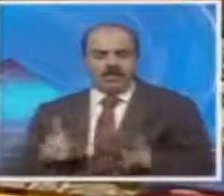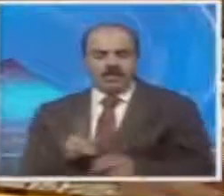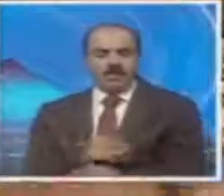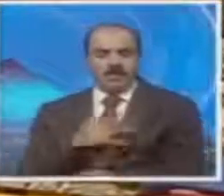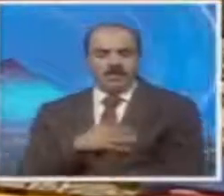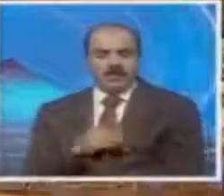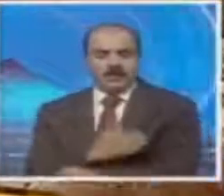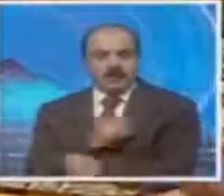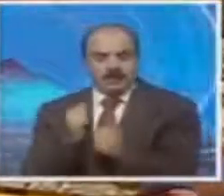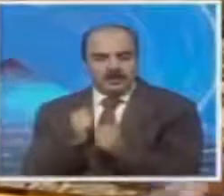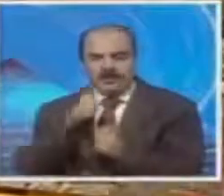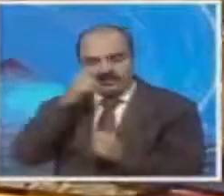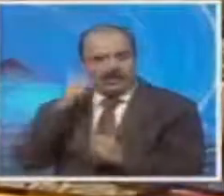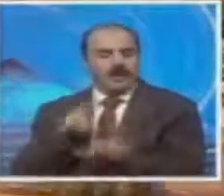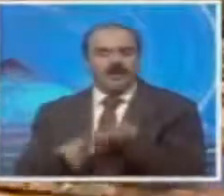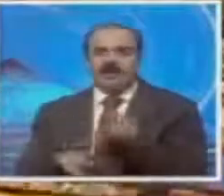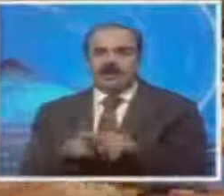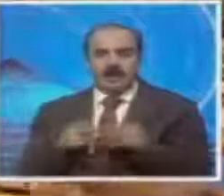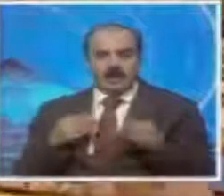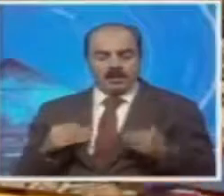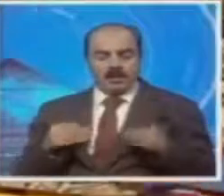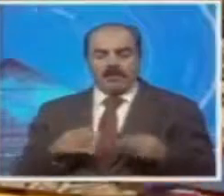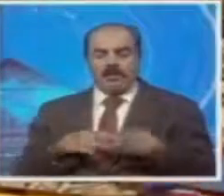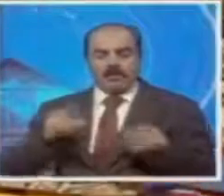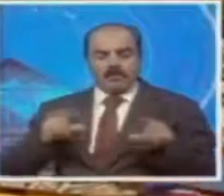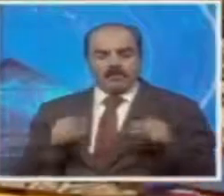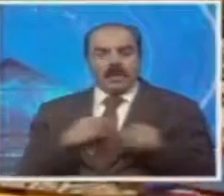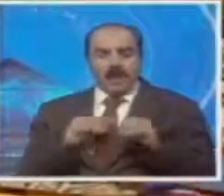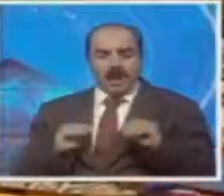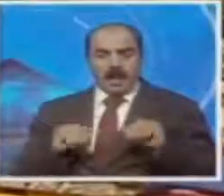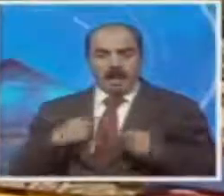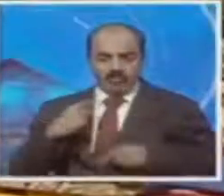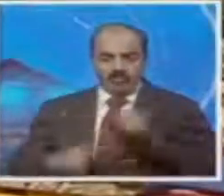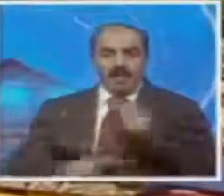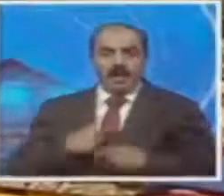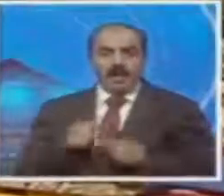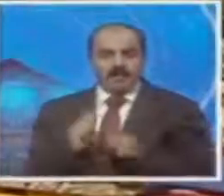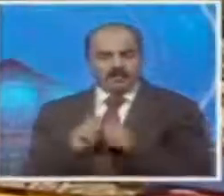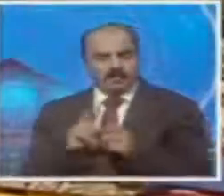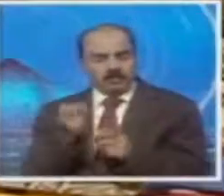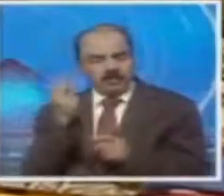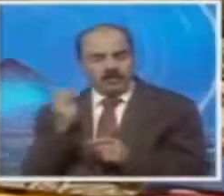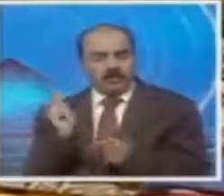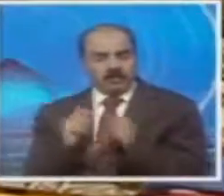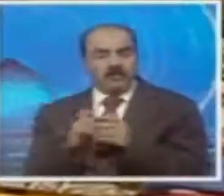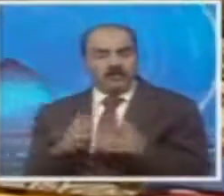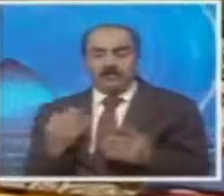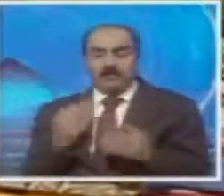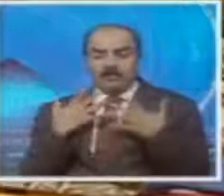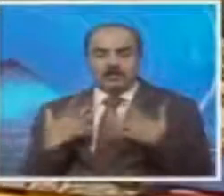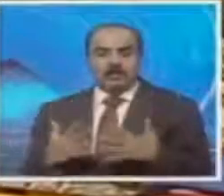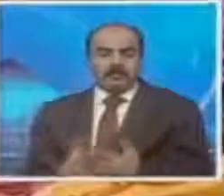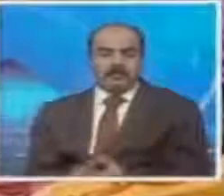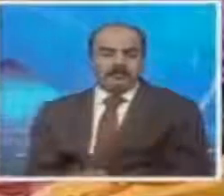ملابس صيفيه شتويه تجهيزات كلام من دوت، انا بطالب ان احنا نستمر بيها ونطورها، بالعكس ده حاجه تبقى مشرفه لينا طبعا